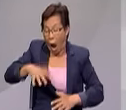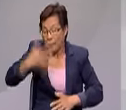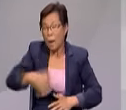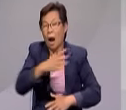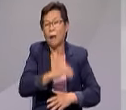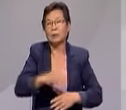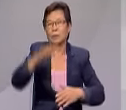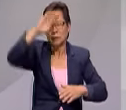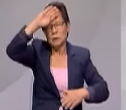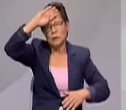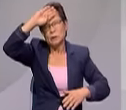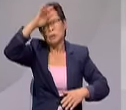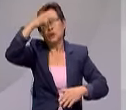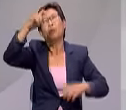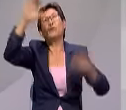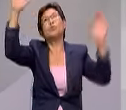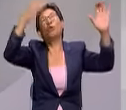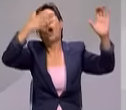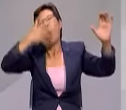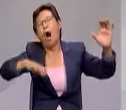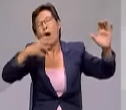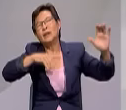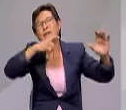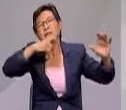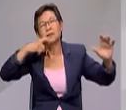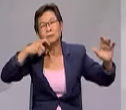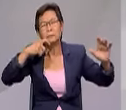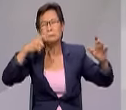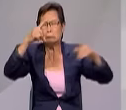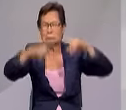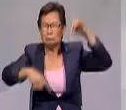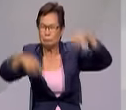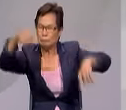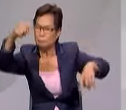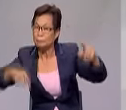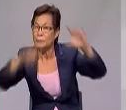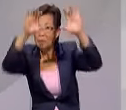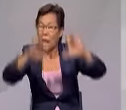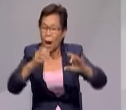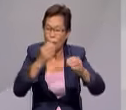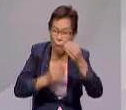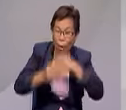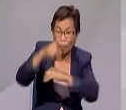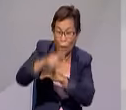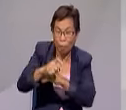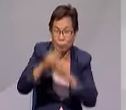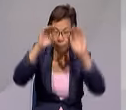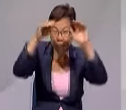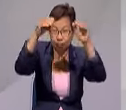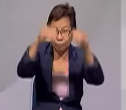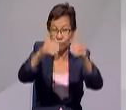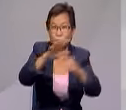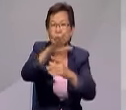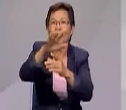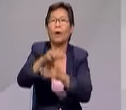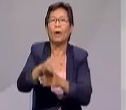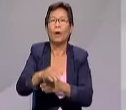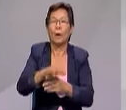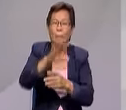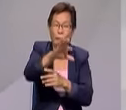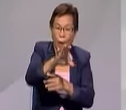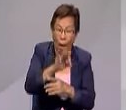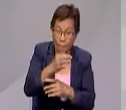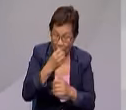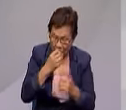demam panas kerana keadaan cuaca panas dan kering tidak menentu. Antara cara pemakanan yang perlu diberi perhatian termasuk pemilihan